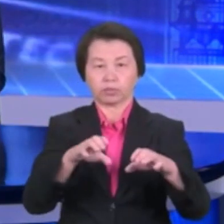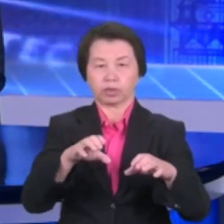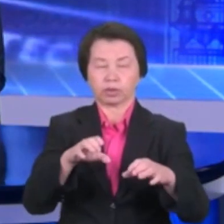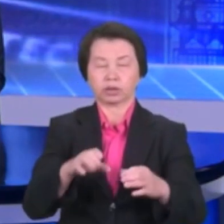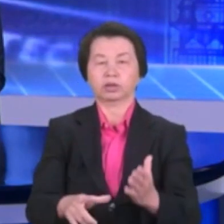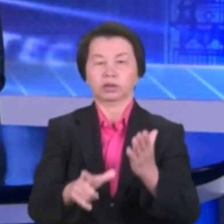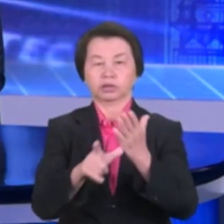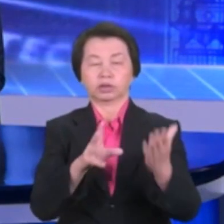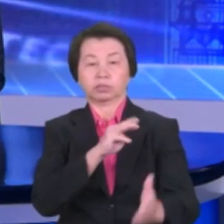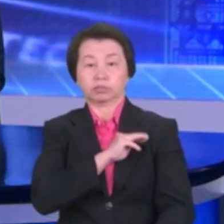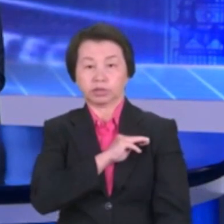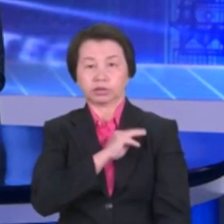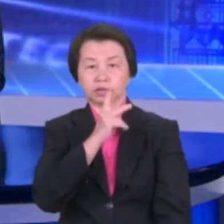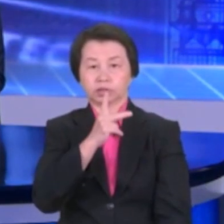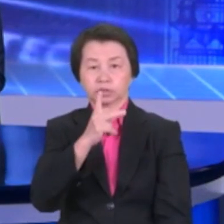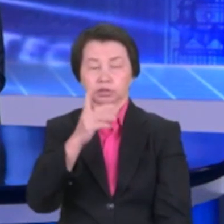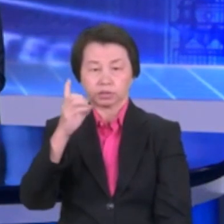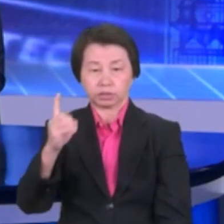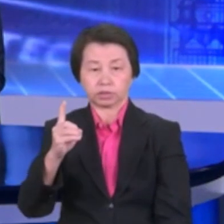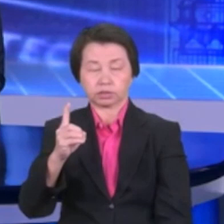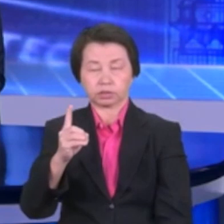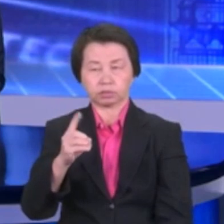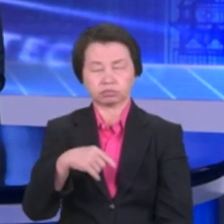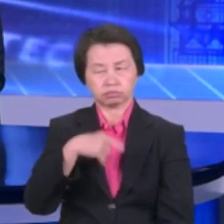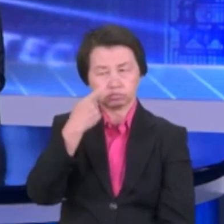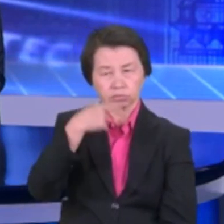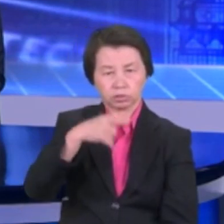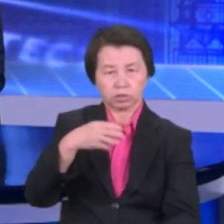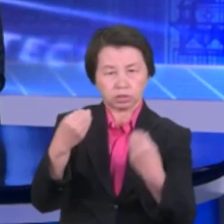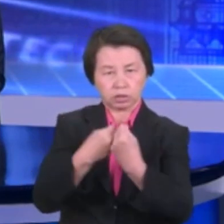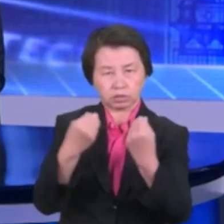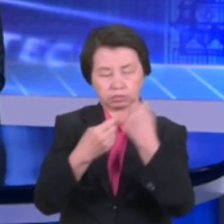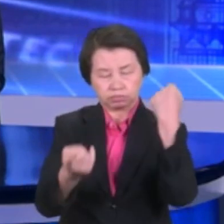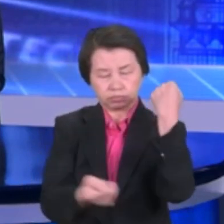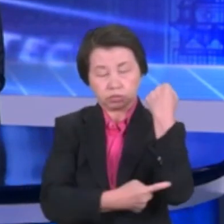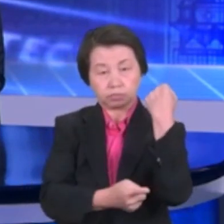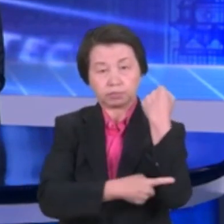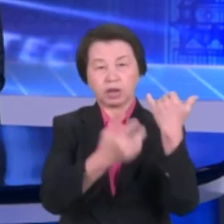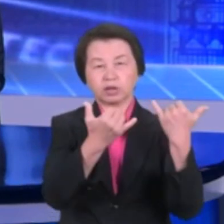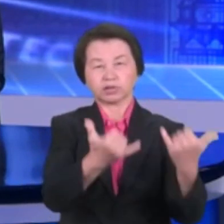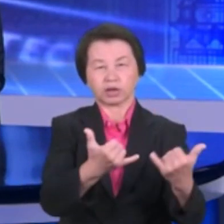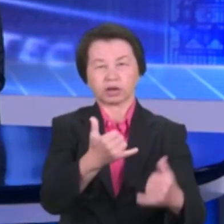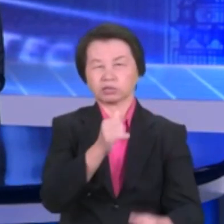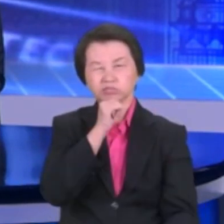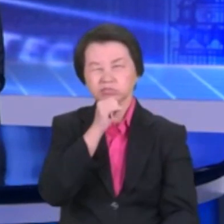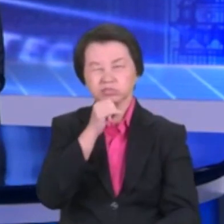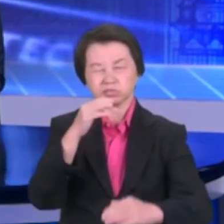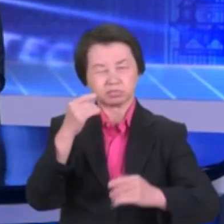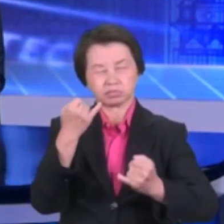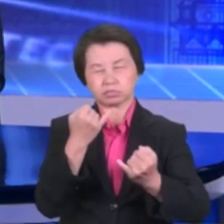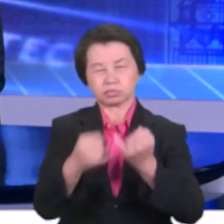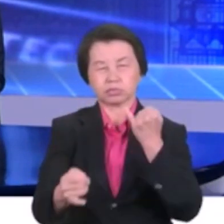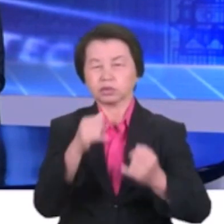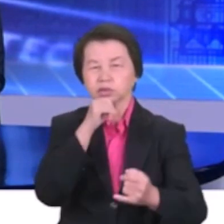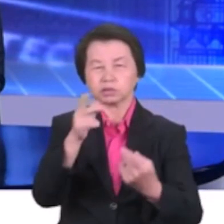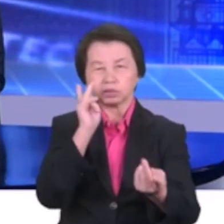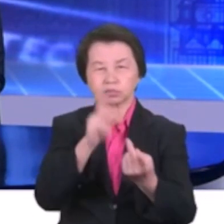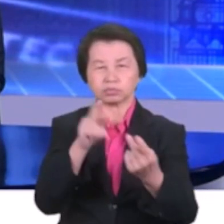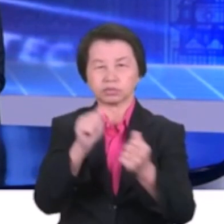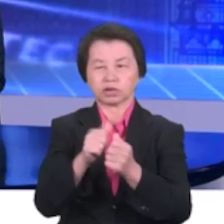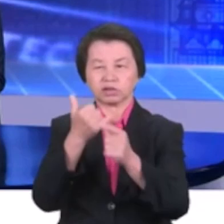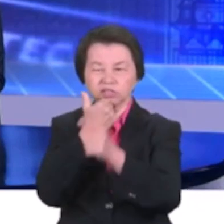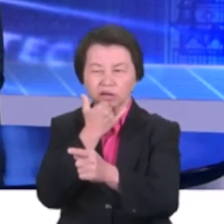Menteri Komunikasi dan Digital Teo Ni Ching menyifatkan kadar kompaun sedia ada tidak setimpal dengan kesalahan